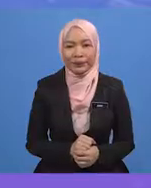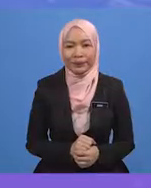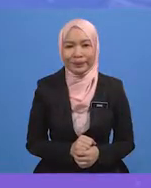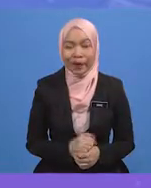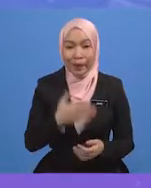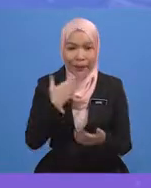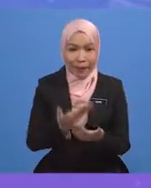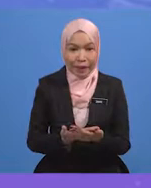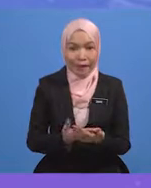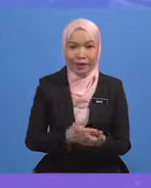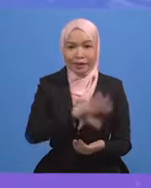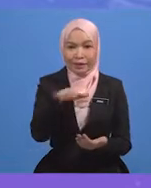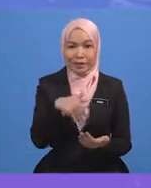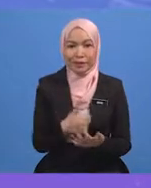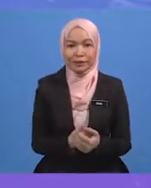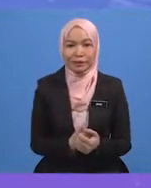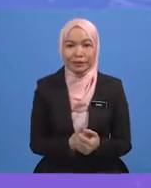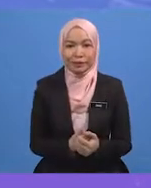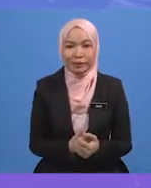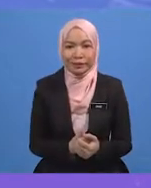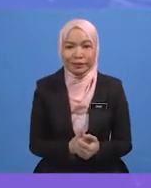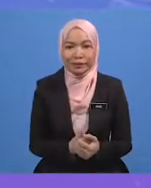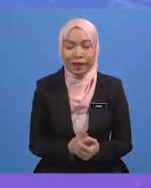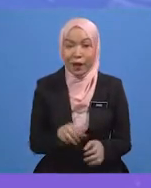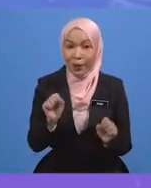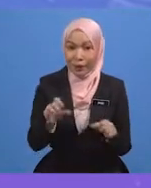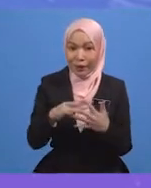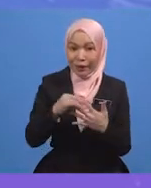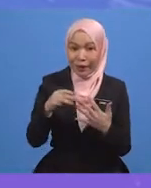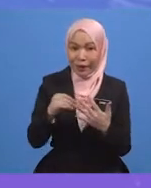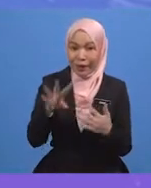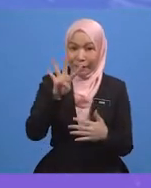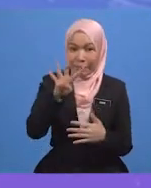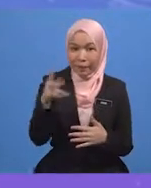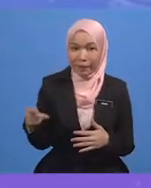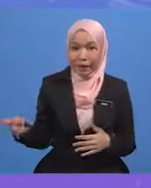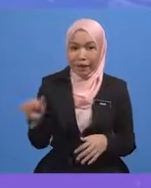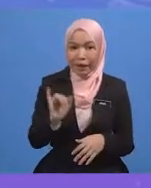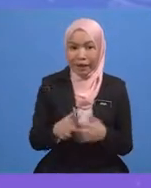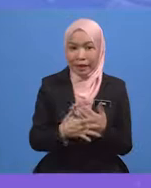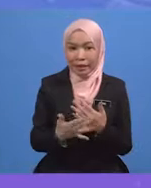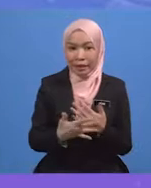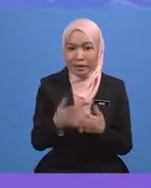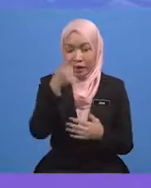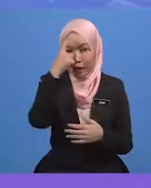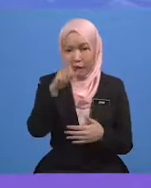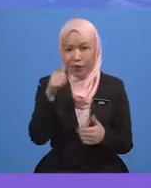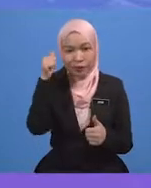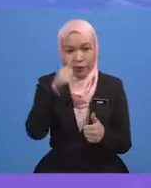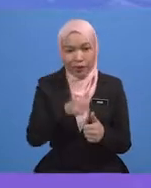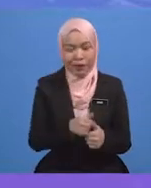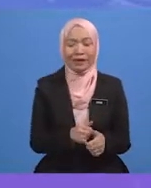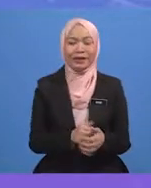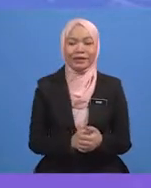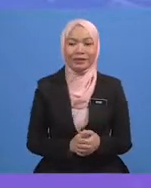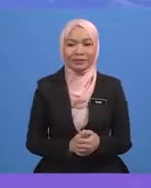Baiklah murid-murid, murid-murid boleh pilih empat perkara yang paling mudah diingat. InsyaAllah,